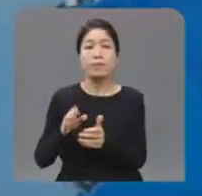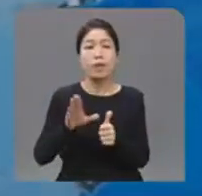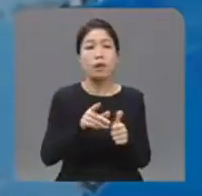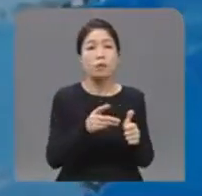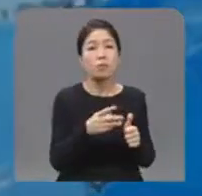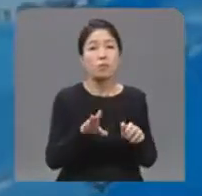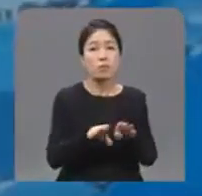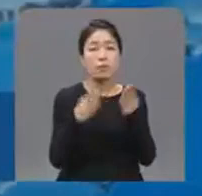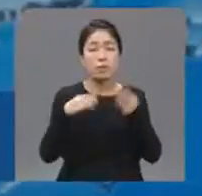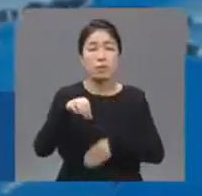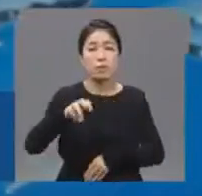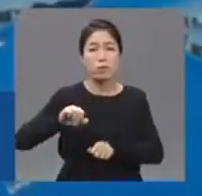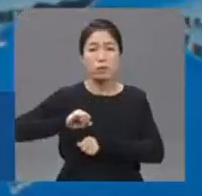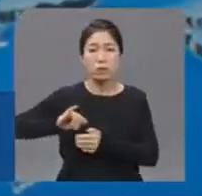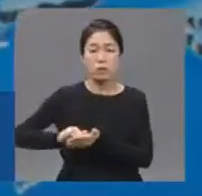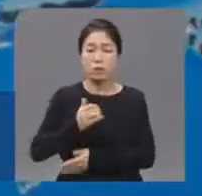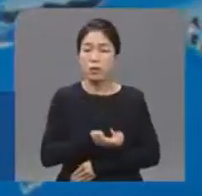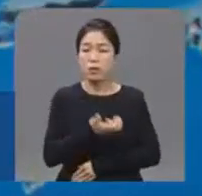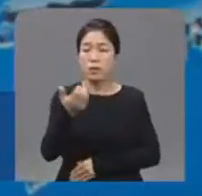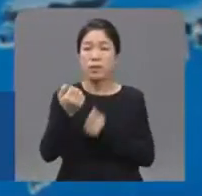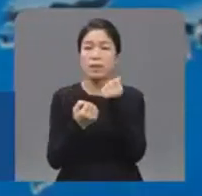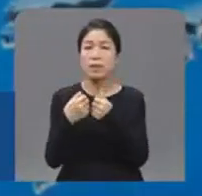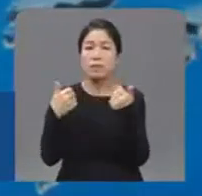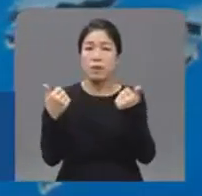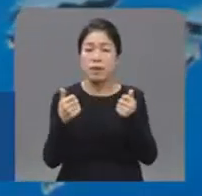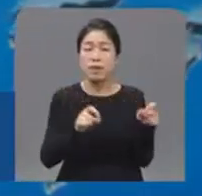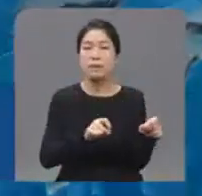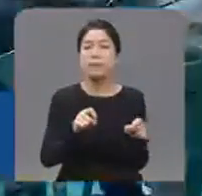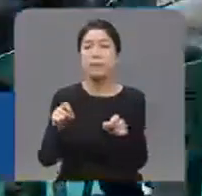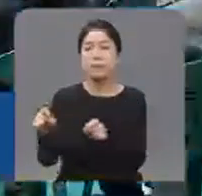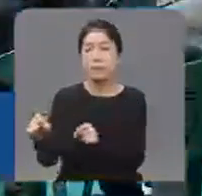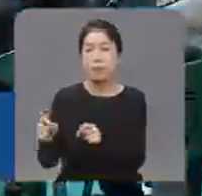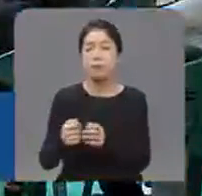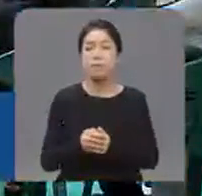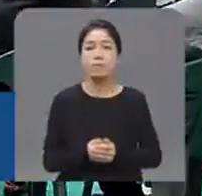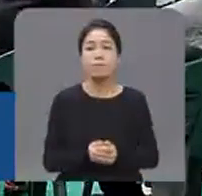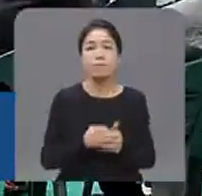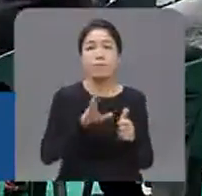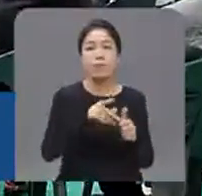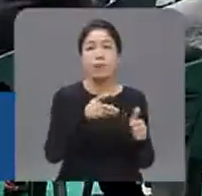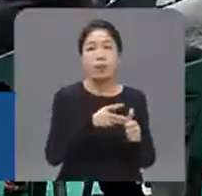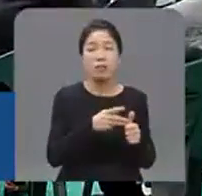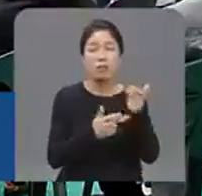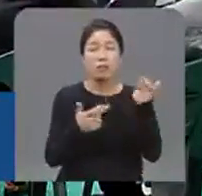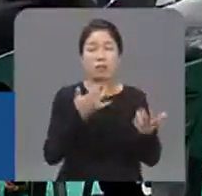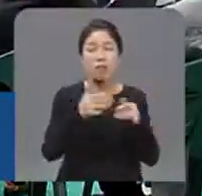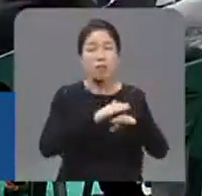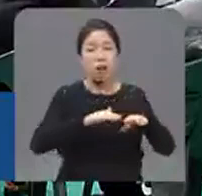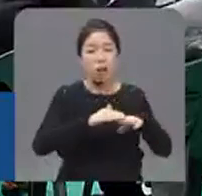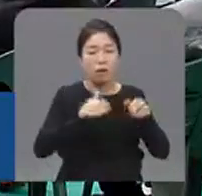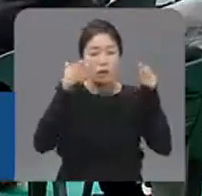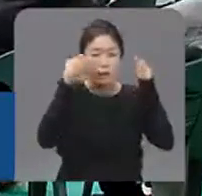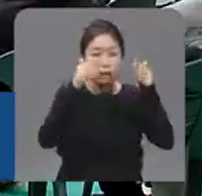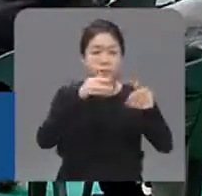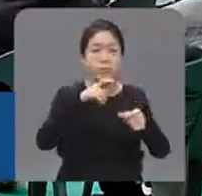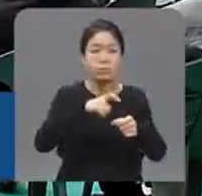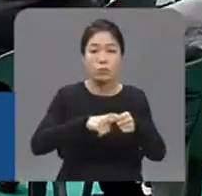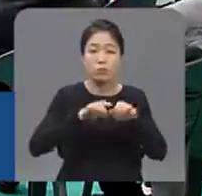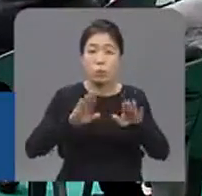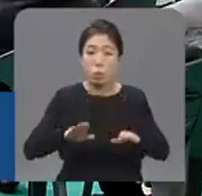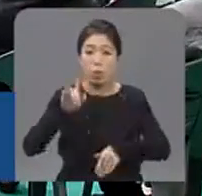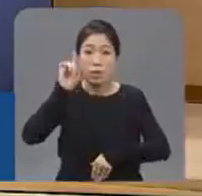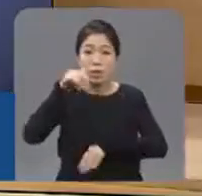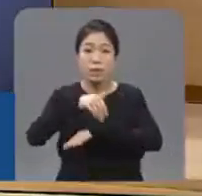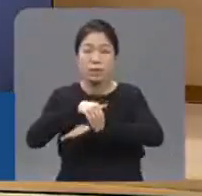함평군이 주최하는 광주 군공항 이전 설명회가 연기됐습니다. 함평군은 산불 대응에 집중하기 위해 오늘과